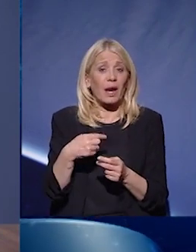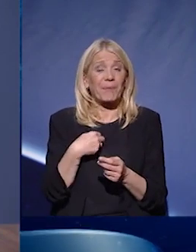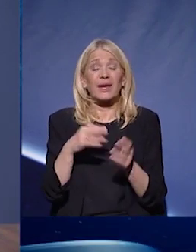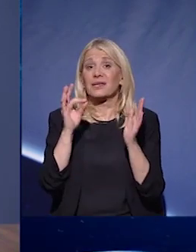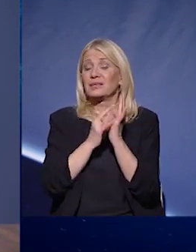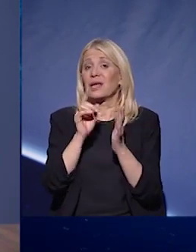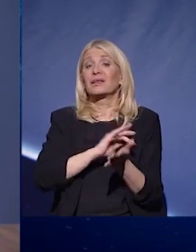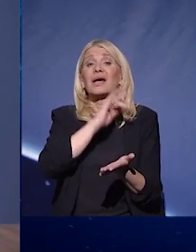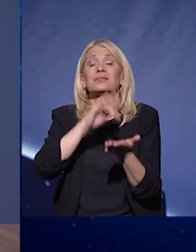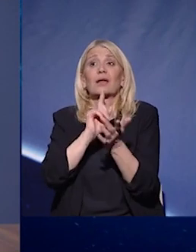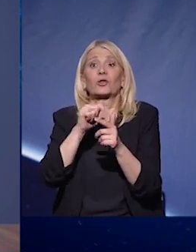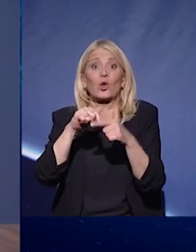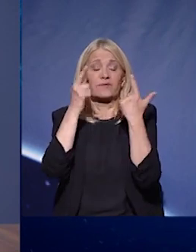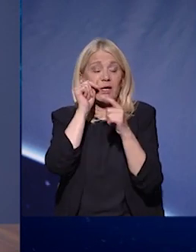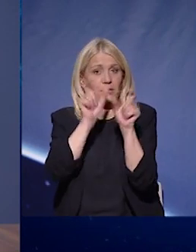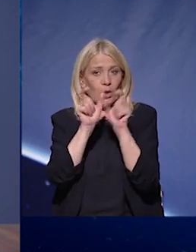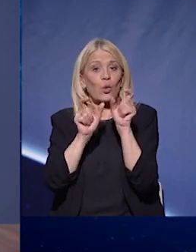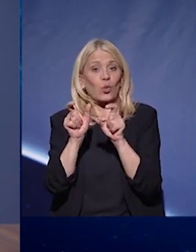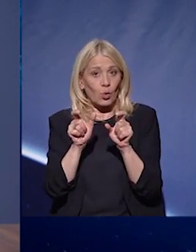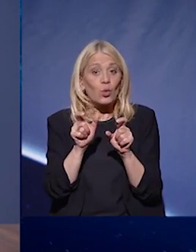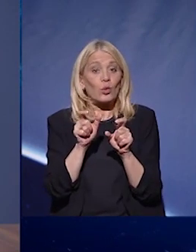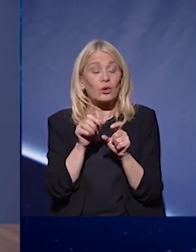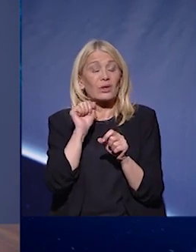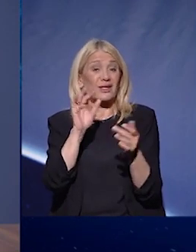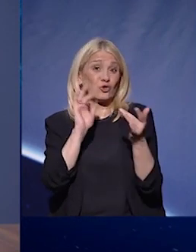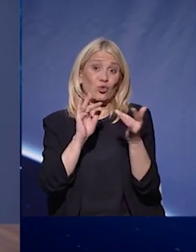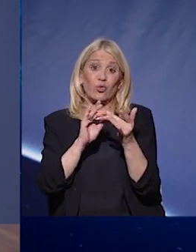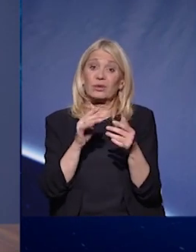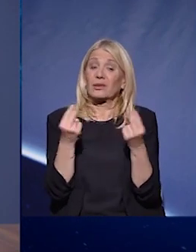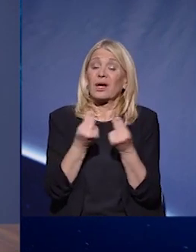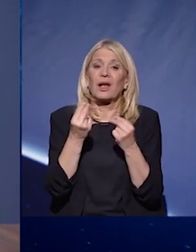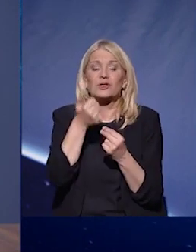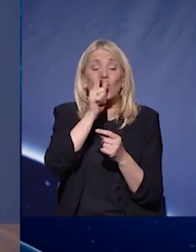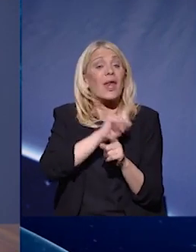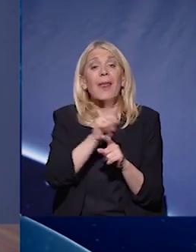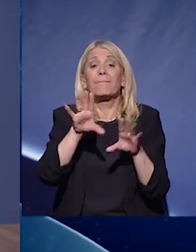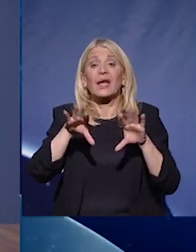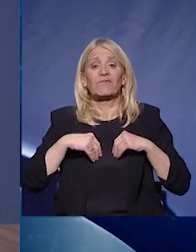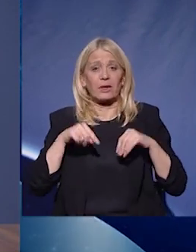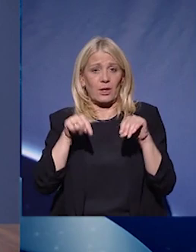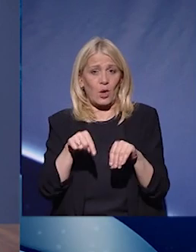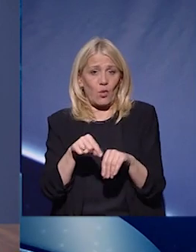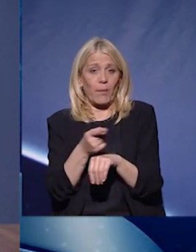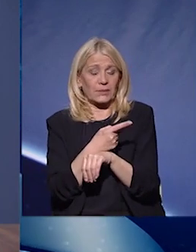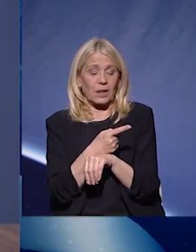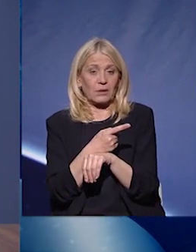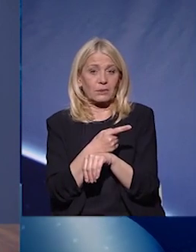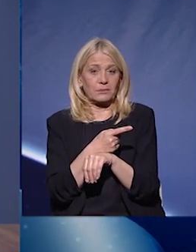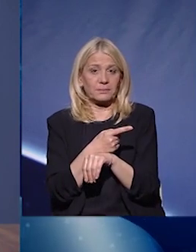da stigne do svesti ljudi da su kontakti nešto što ne je prihvatljivo u ovom